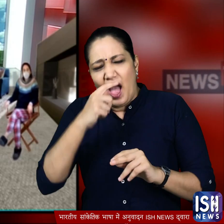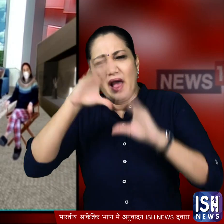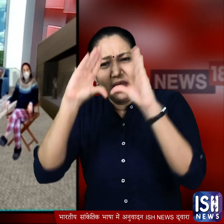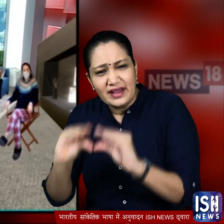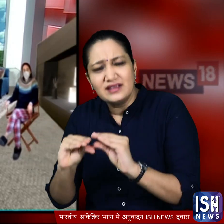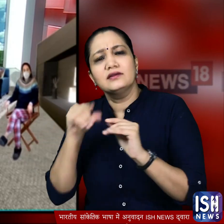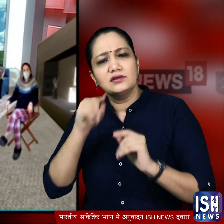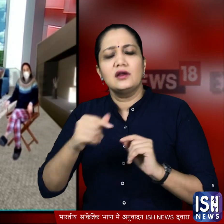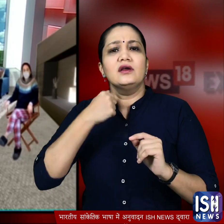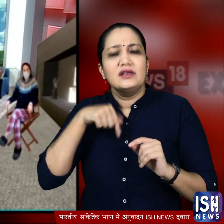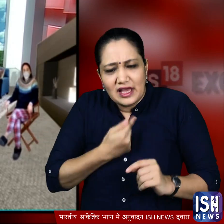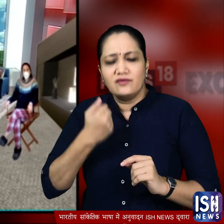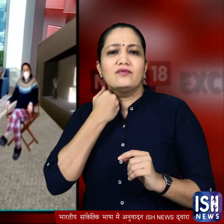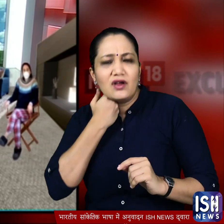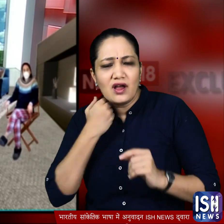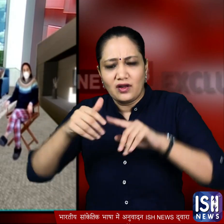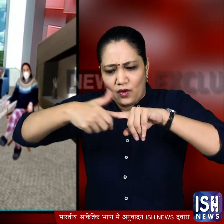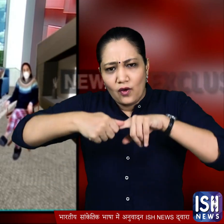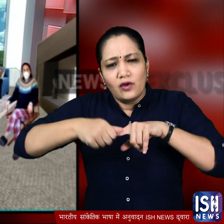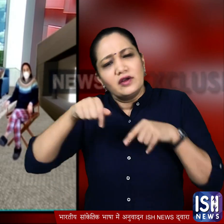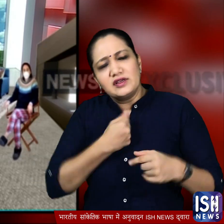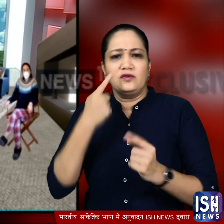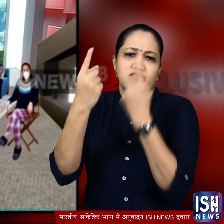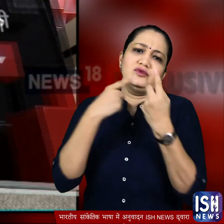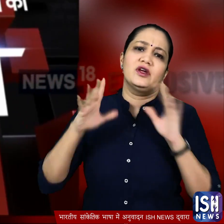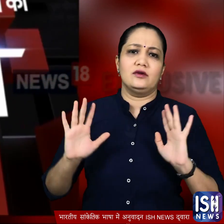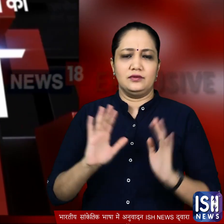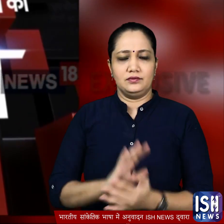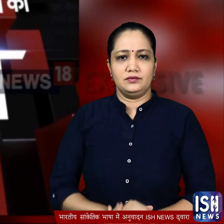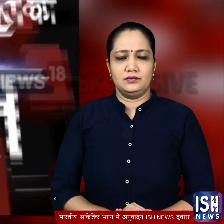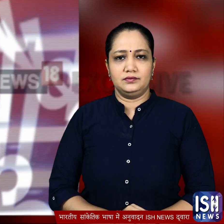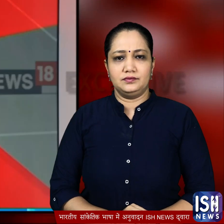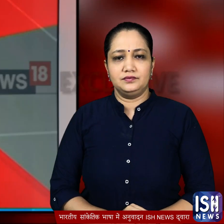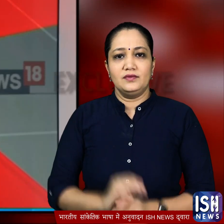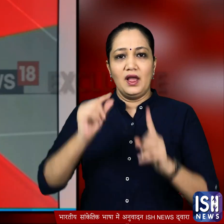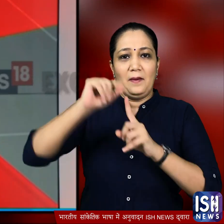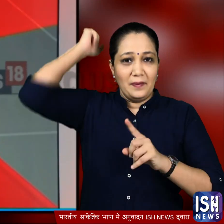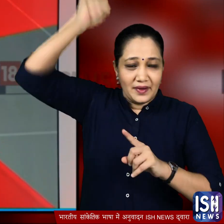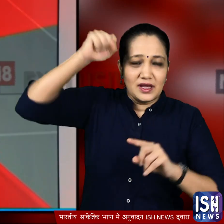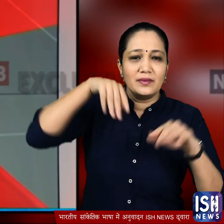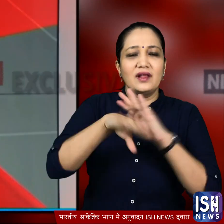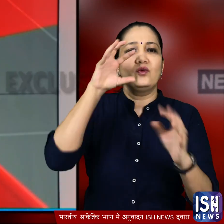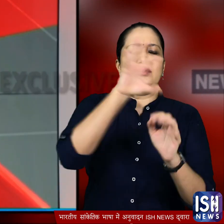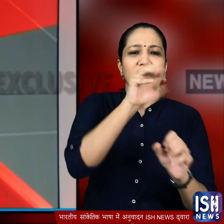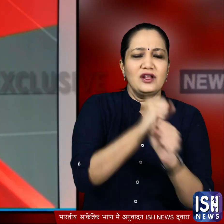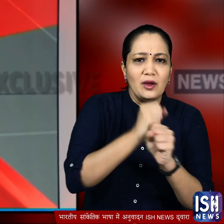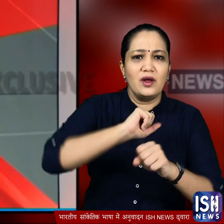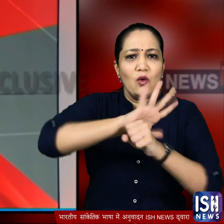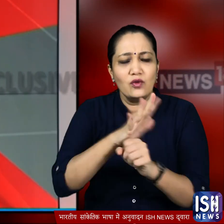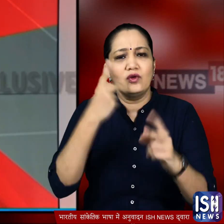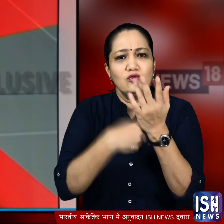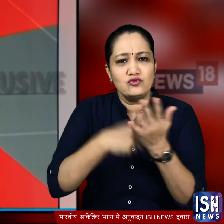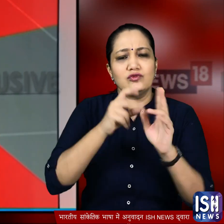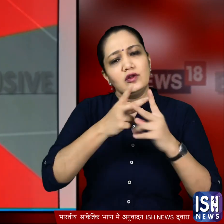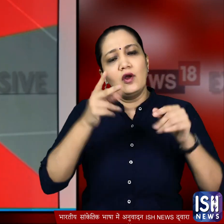को खुद ही बुखार और ऑक्सीजन के लेवल की निगरानी करने को कहा गया। पंजाब में राज्य सरकार ने महामारी की वजह से